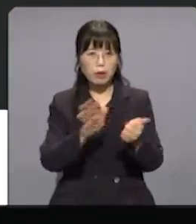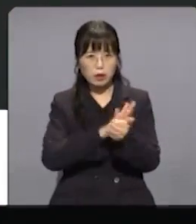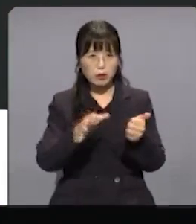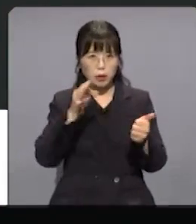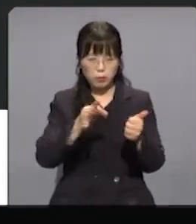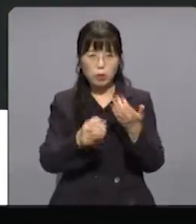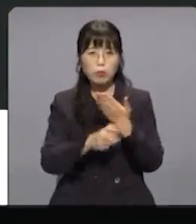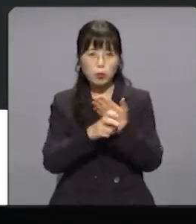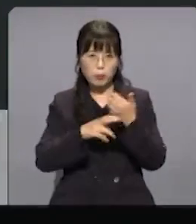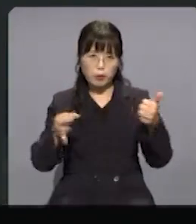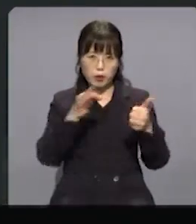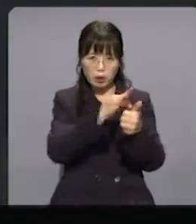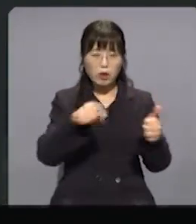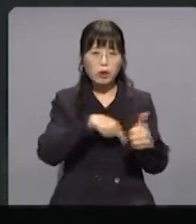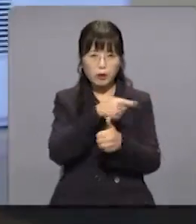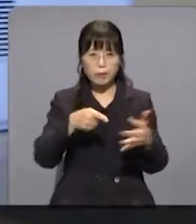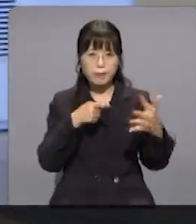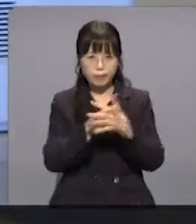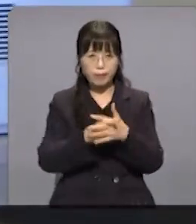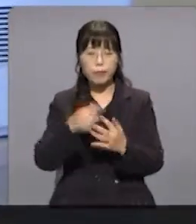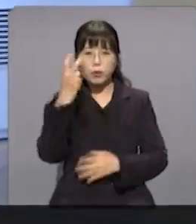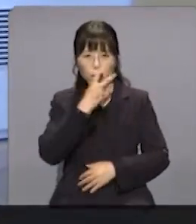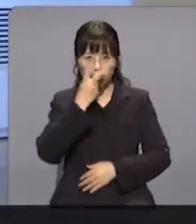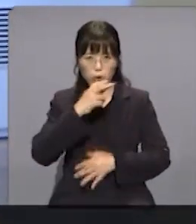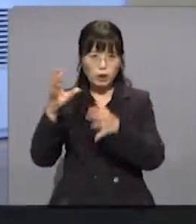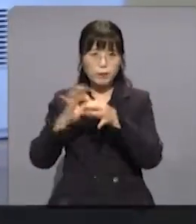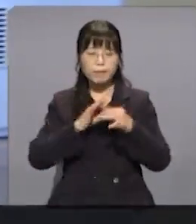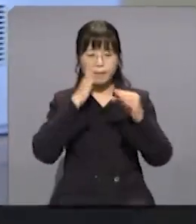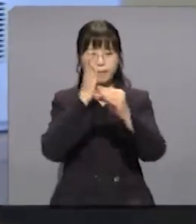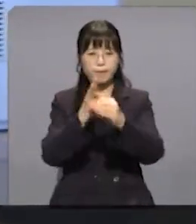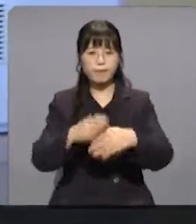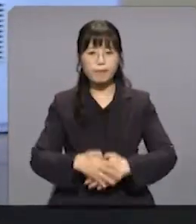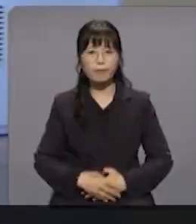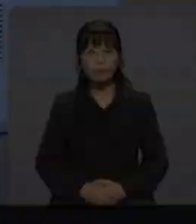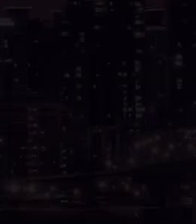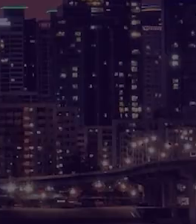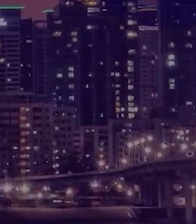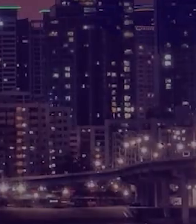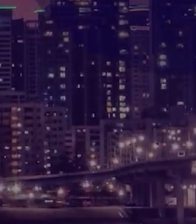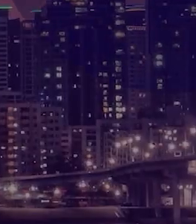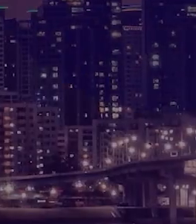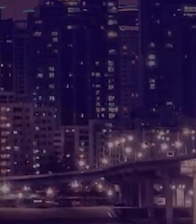접대비용을 불법으로 제공한 정황을 포착하고 수사를 이어가고 있습니다